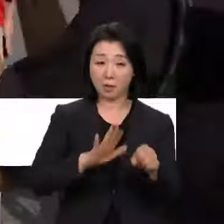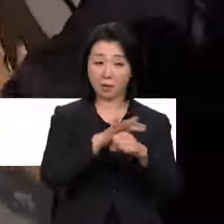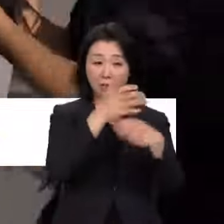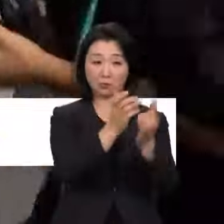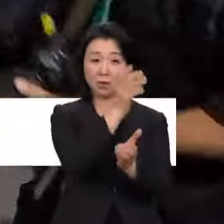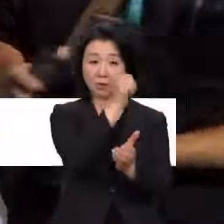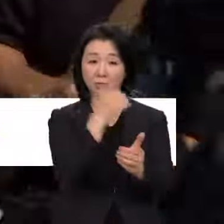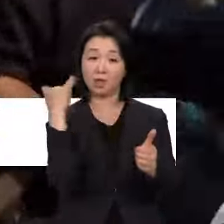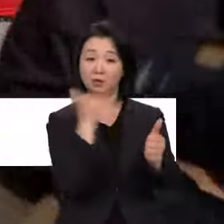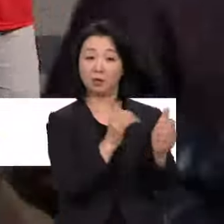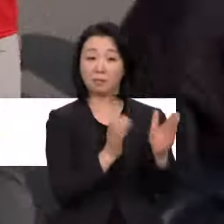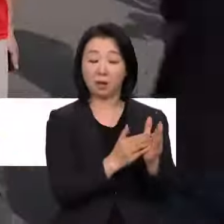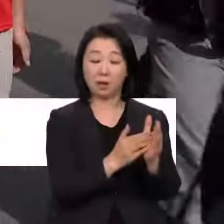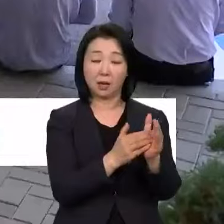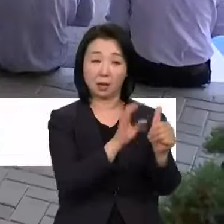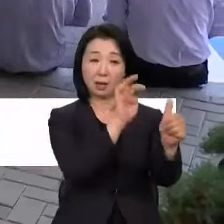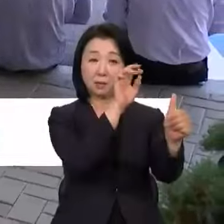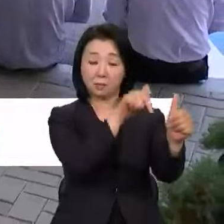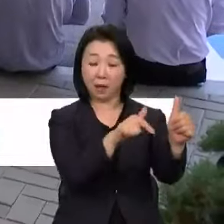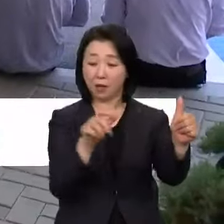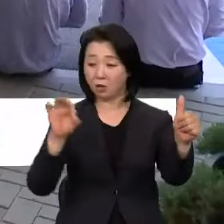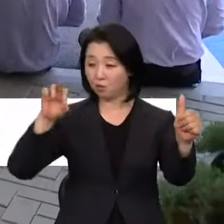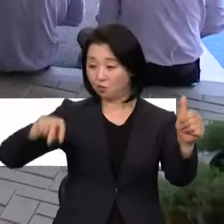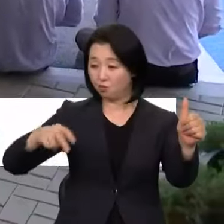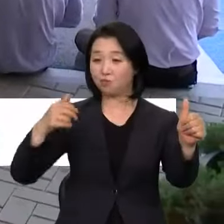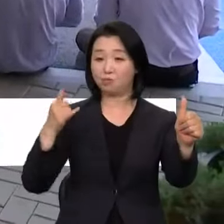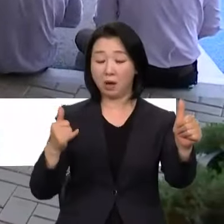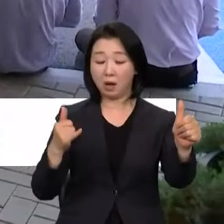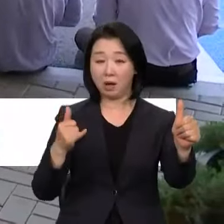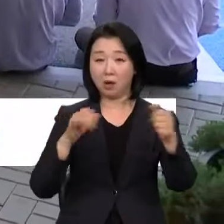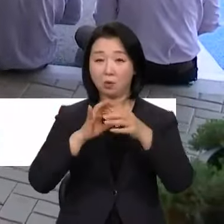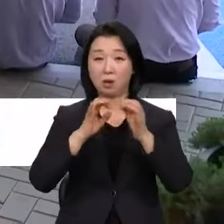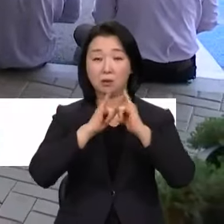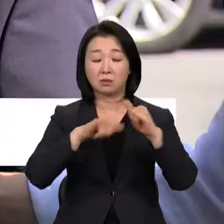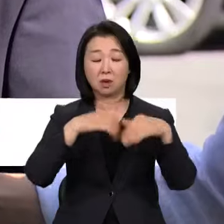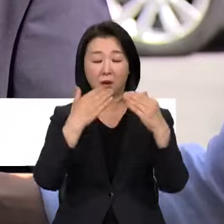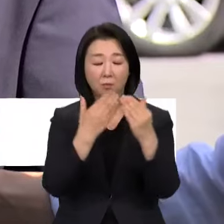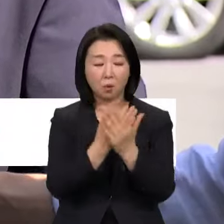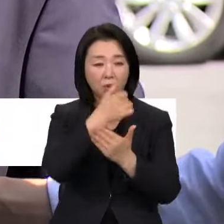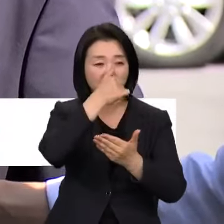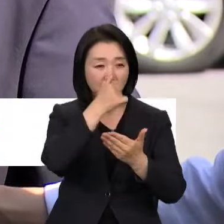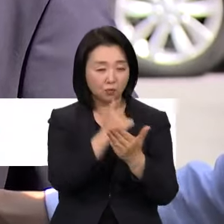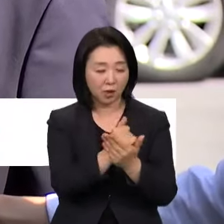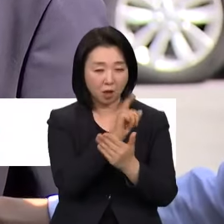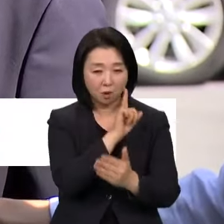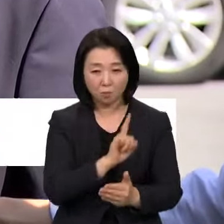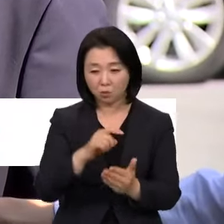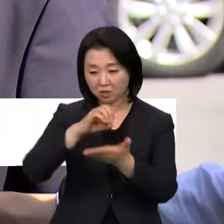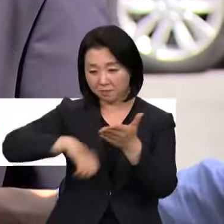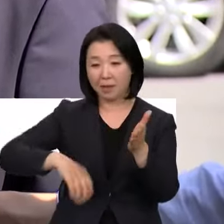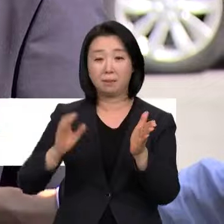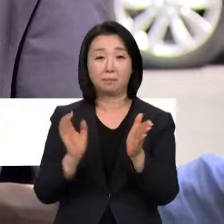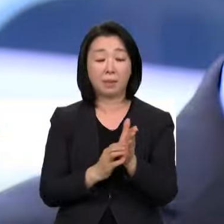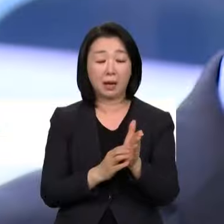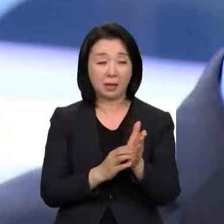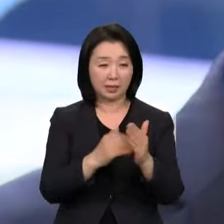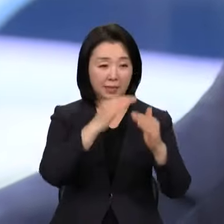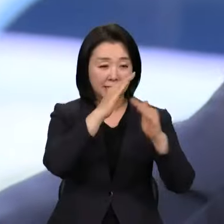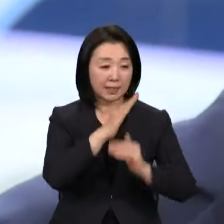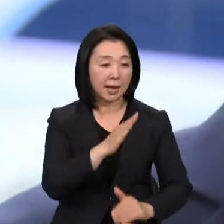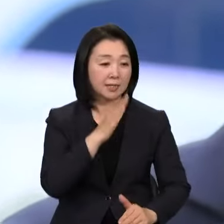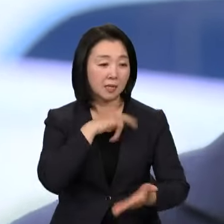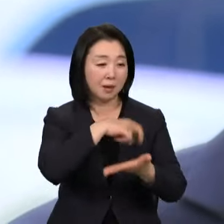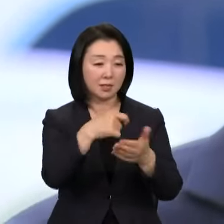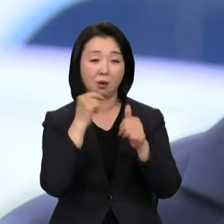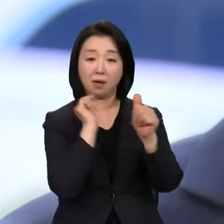걸었습니다 박전 단장은 법무 관리관이 관련자들에 대한 각각의 혐의 사실을 보고서에서 빼고 사실관계만 적으라